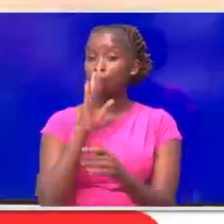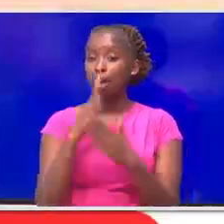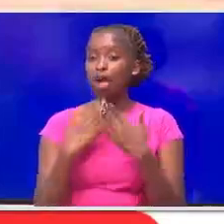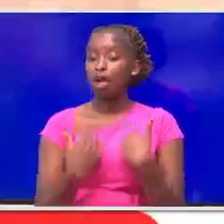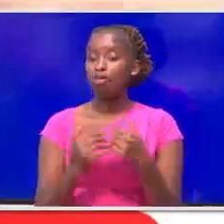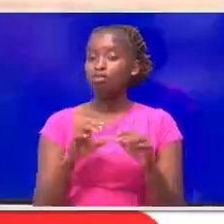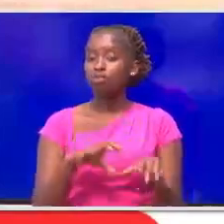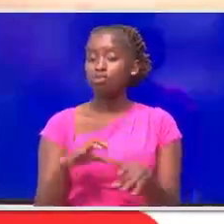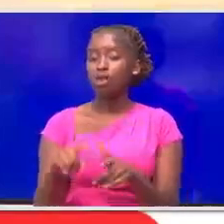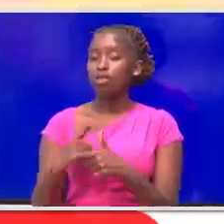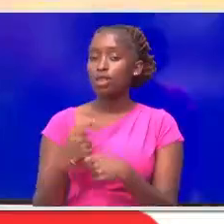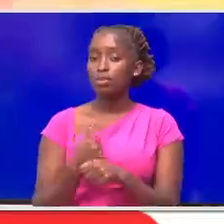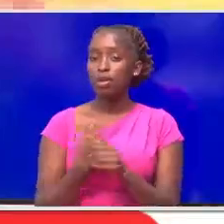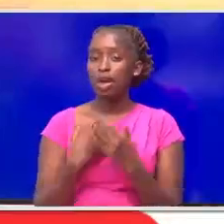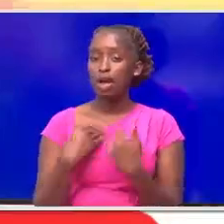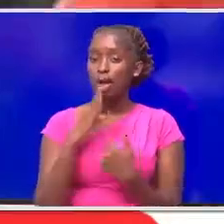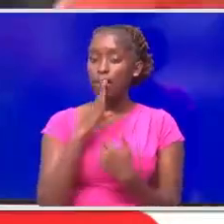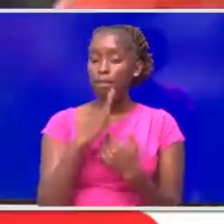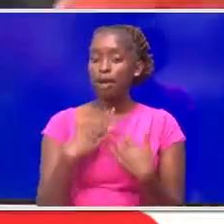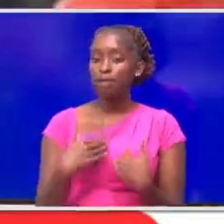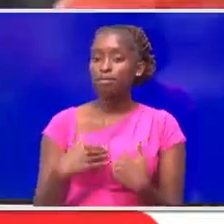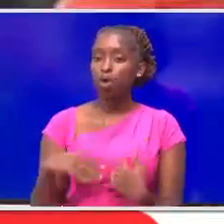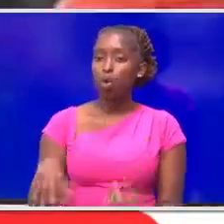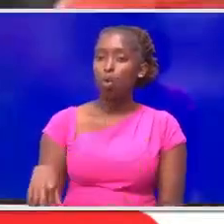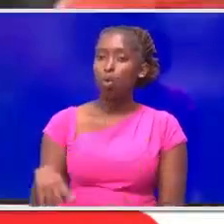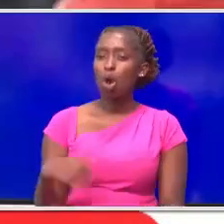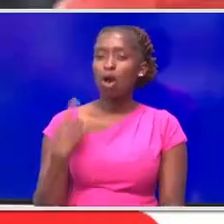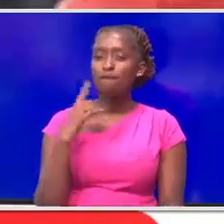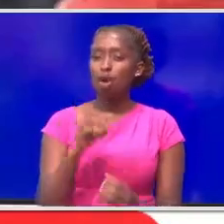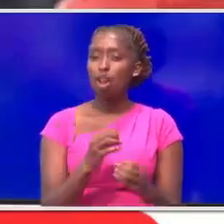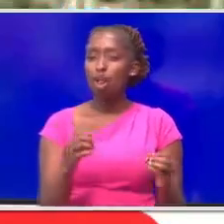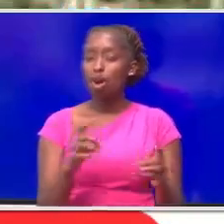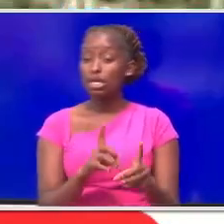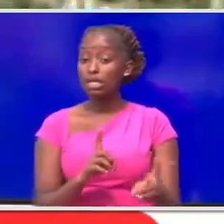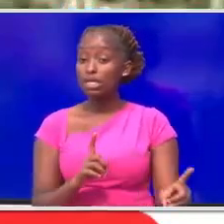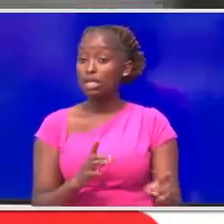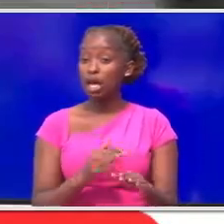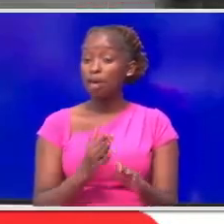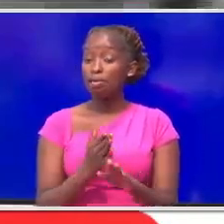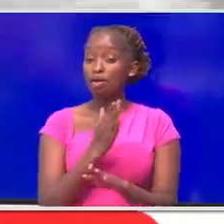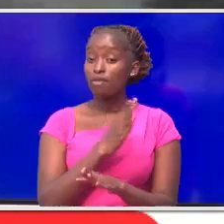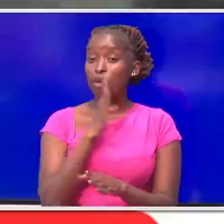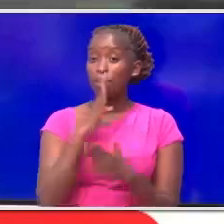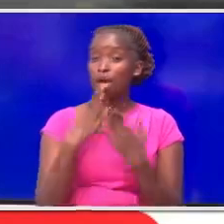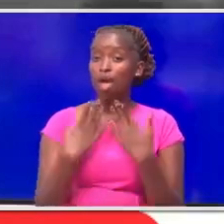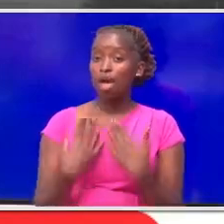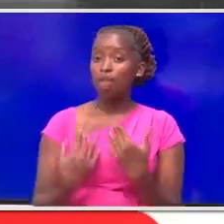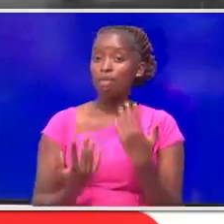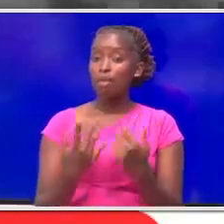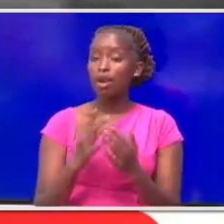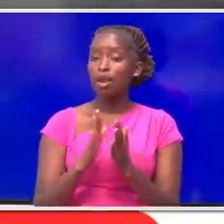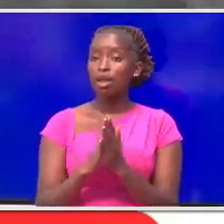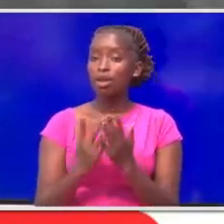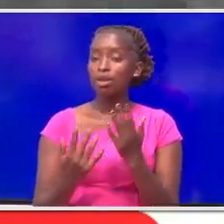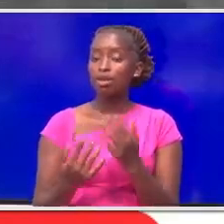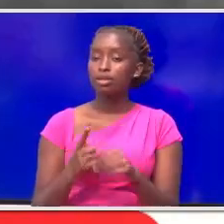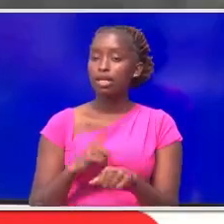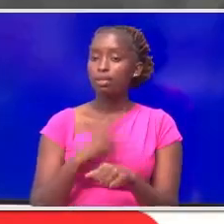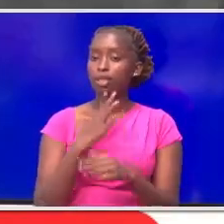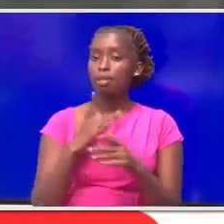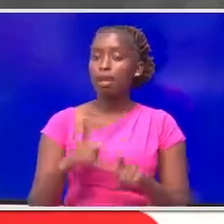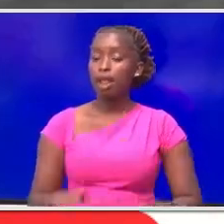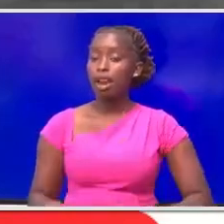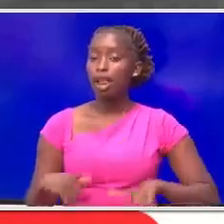mamia ya wanakijiji, kutembezwa masafa marefu kabla ya kupigwa na kuchomwa wakiwa hai, inakera na